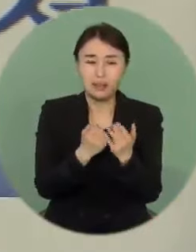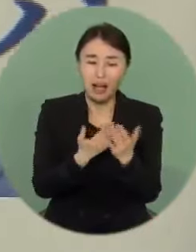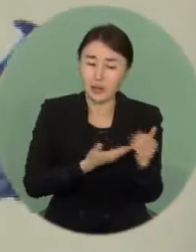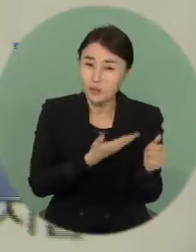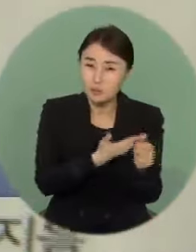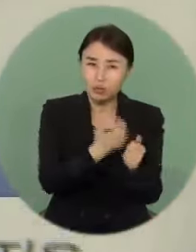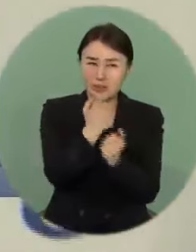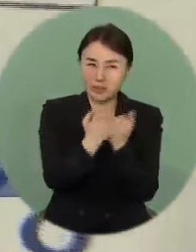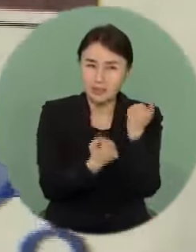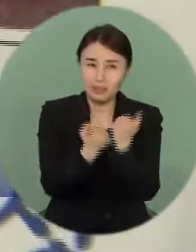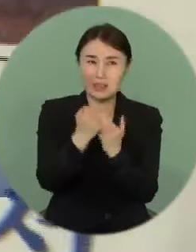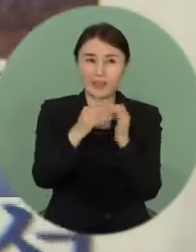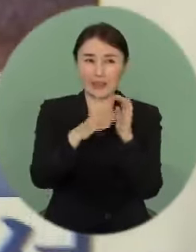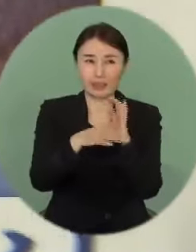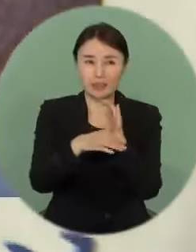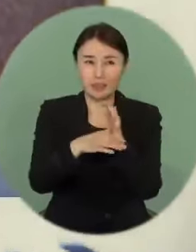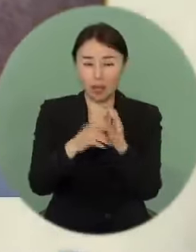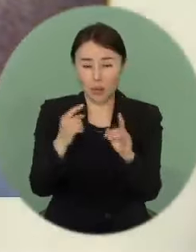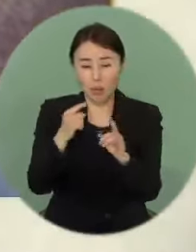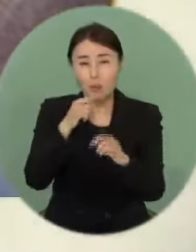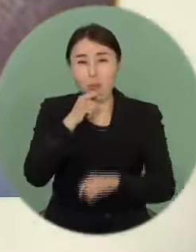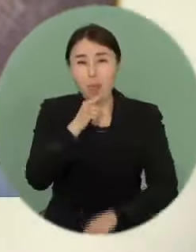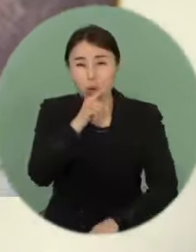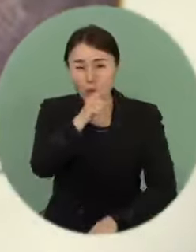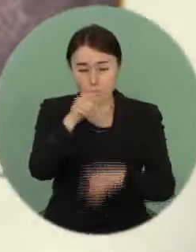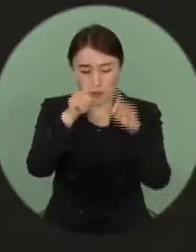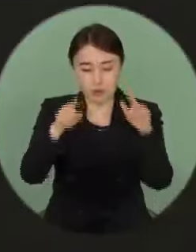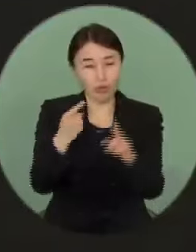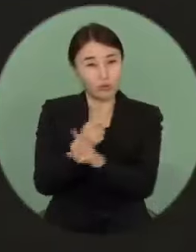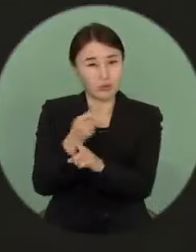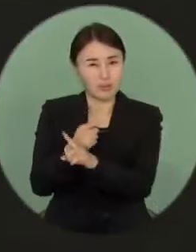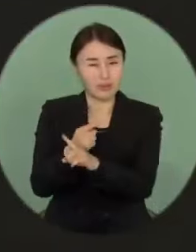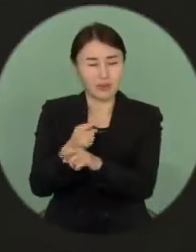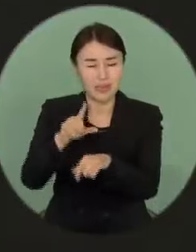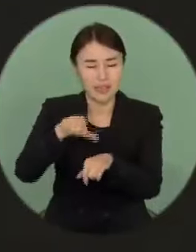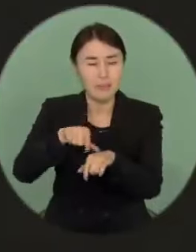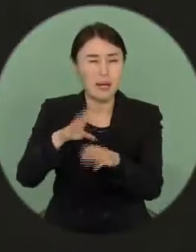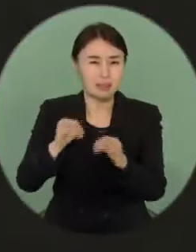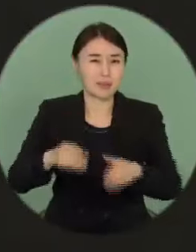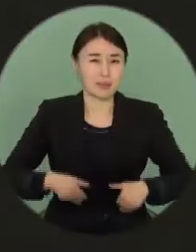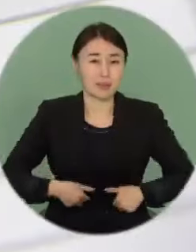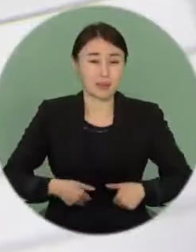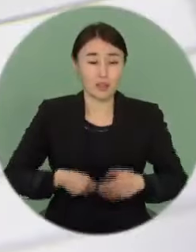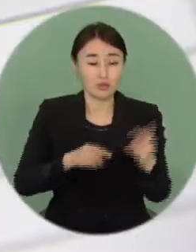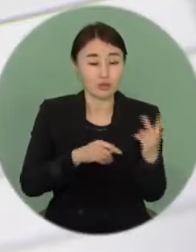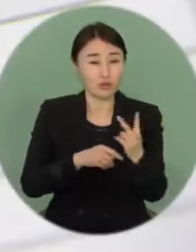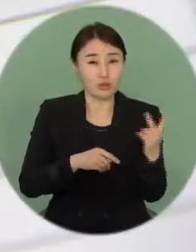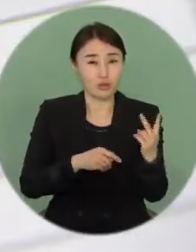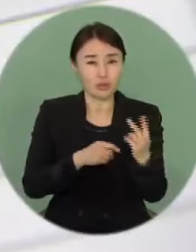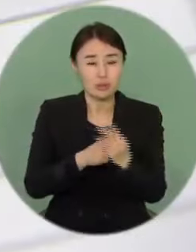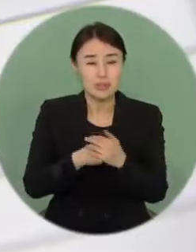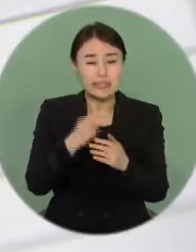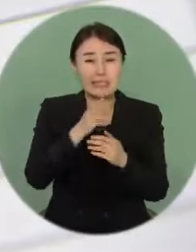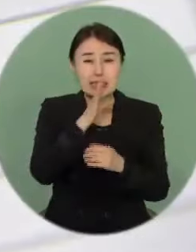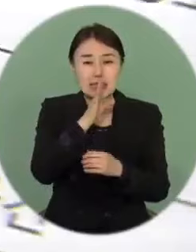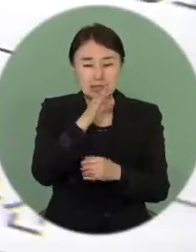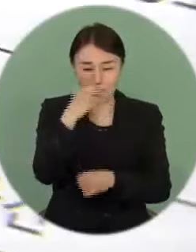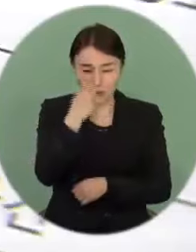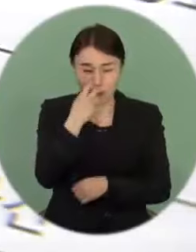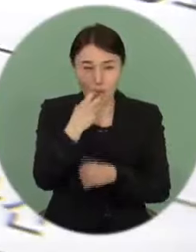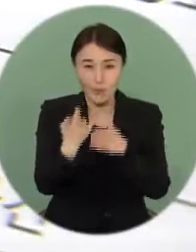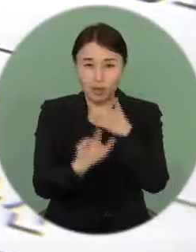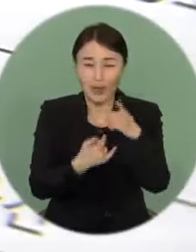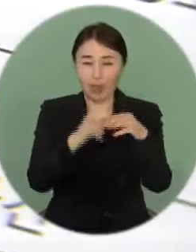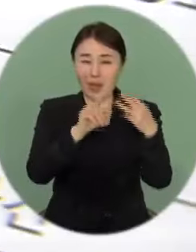진행하면서 보고서를 수정하고 있어서 시간이 좀 걸리는 겁니다 안 그래도 결과 공개가 늦었던 두 안건은 진상 조사위가 당초 3월